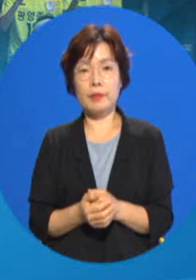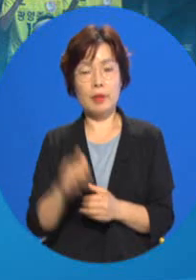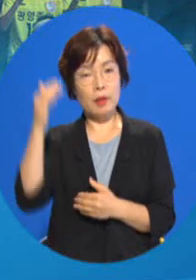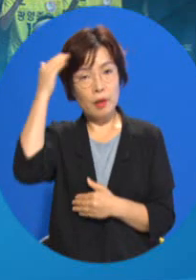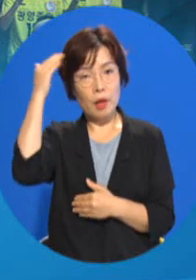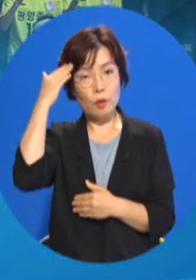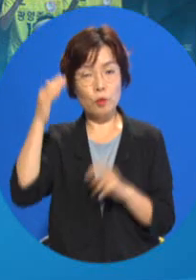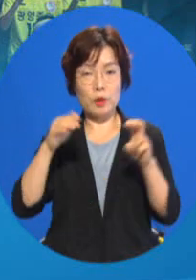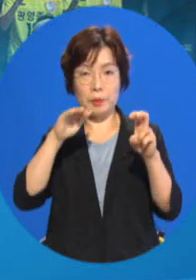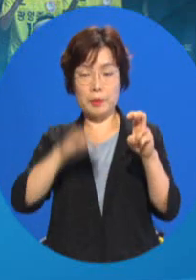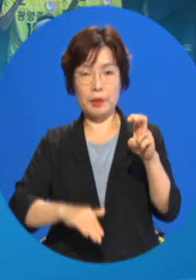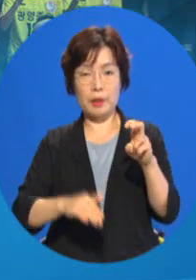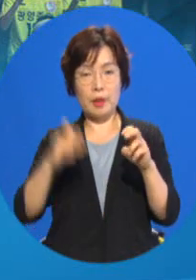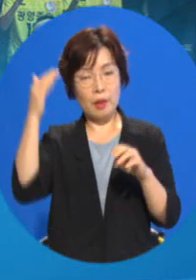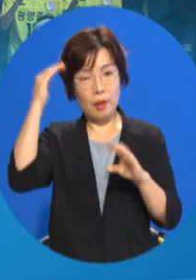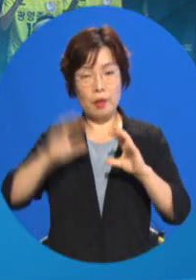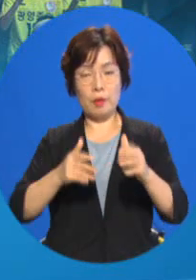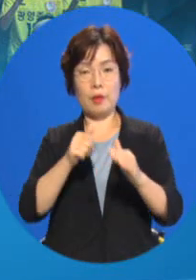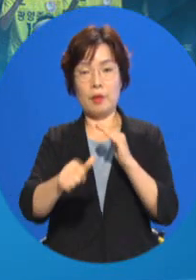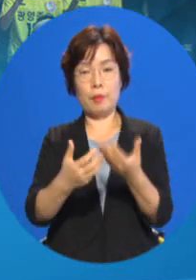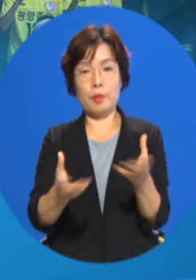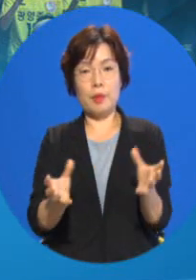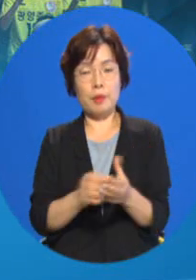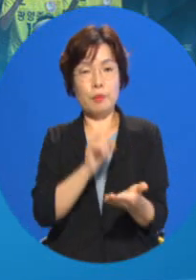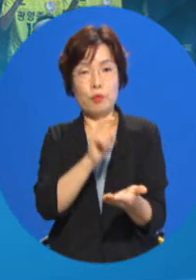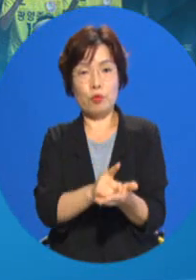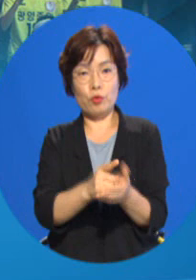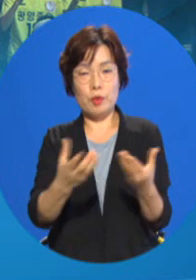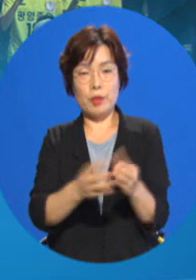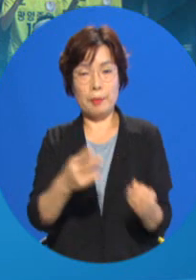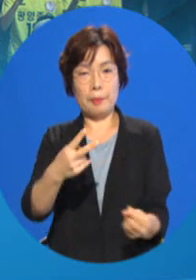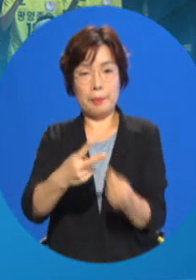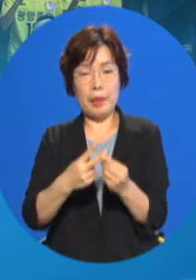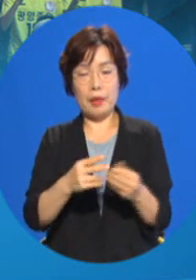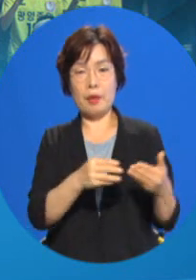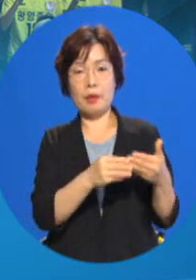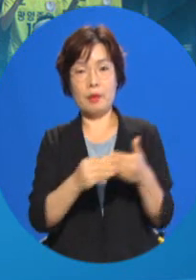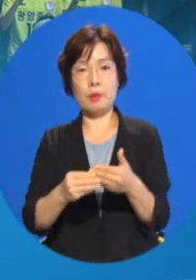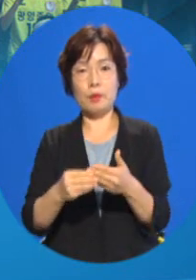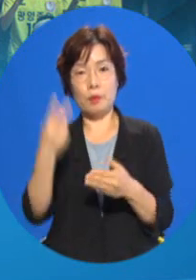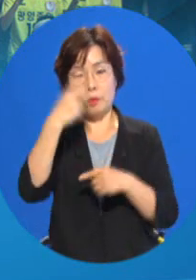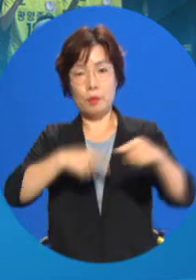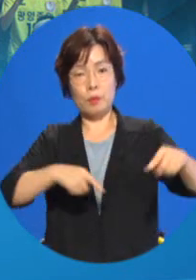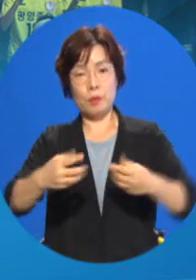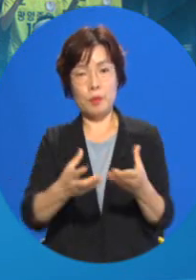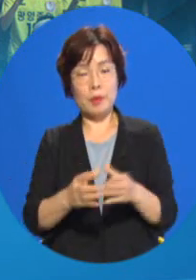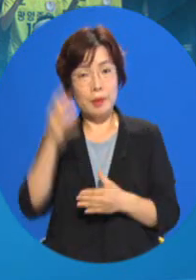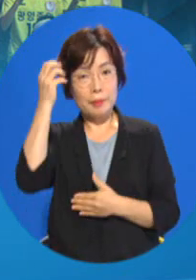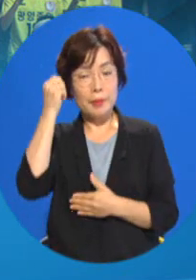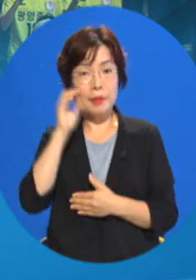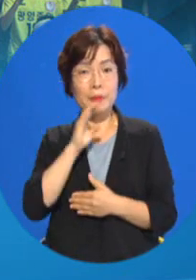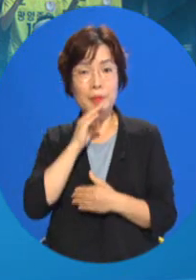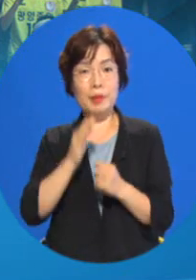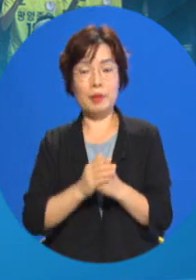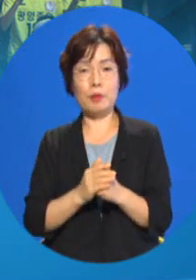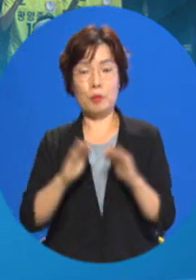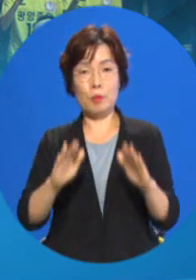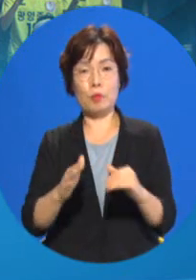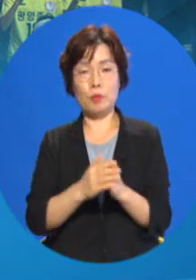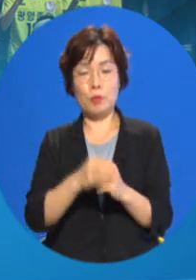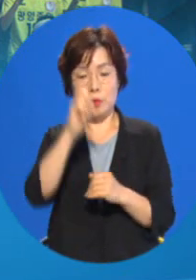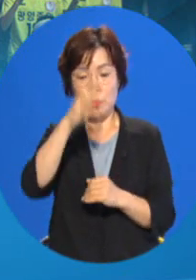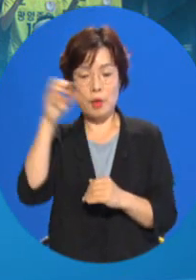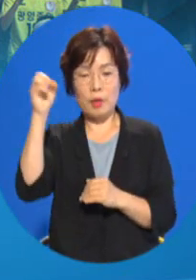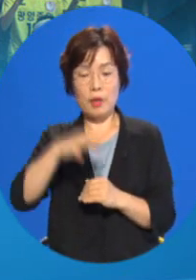우리나라 20세 이하 국가대표팀을 월드컵 준우승으로 이끌었던 정정용 감독 기억하시죠? 정 감독이 오늘